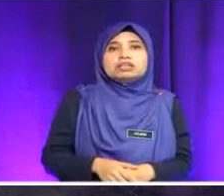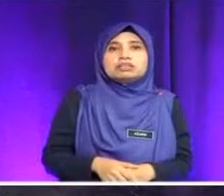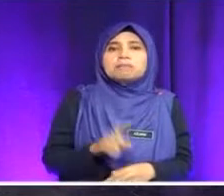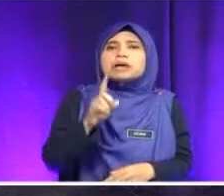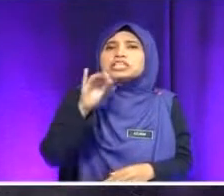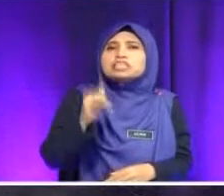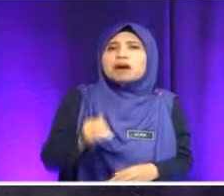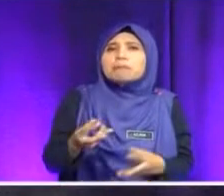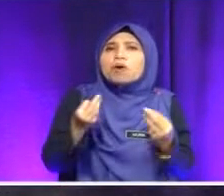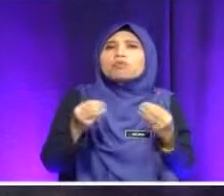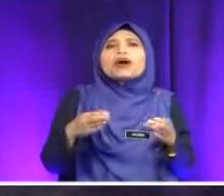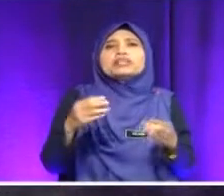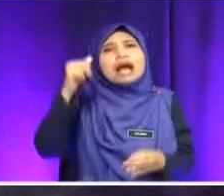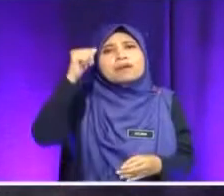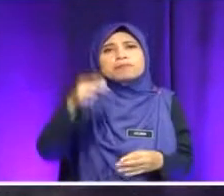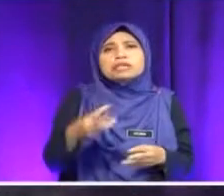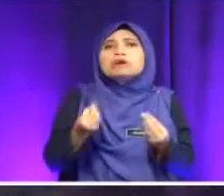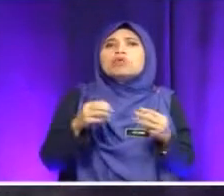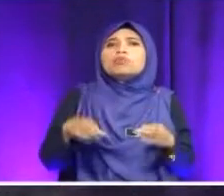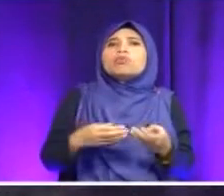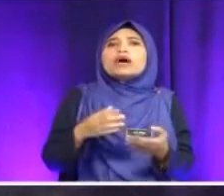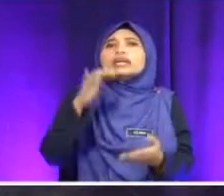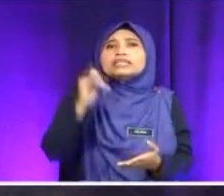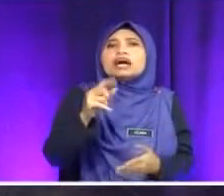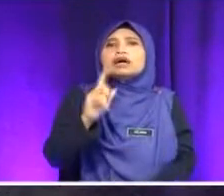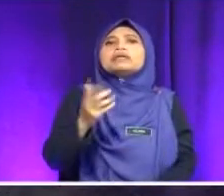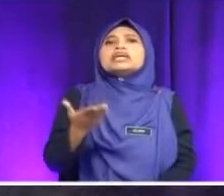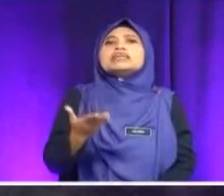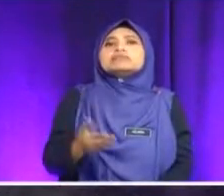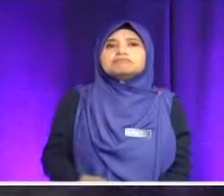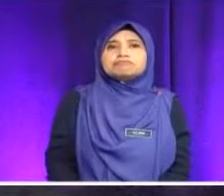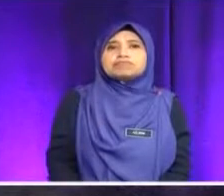MSN about saya sih gue Saya cukup